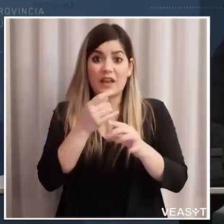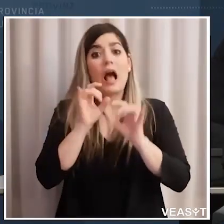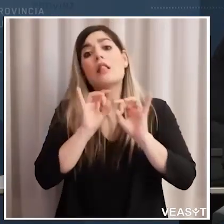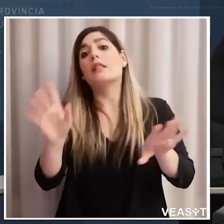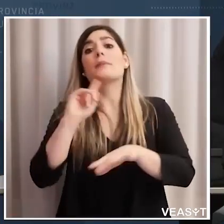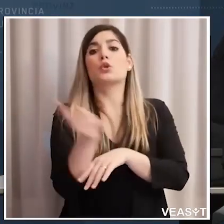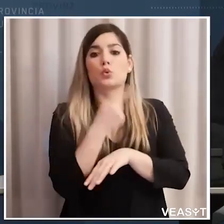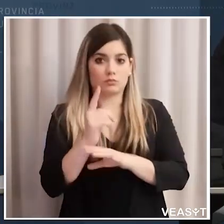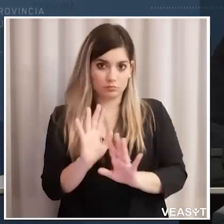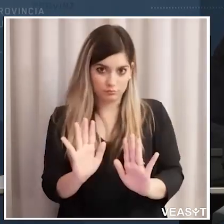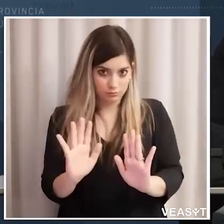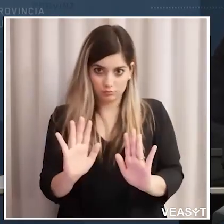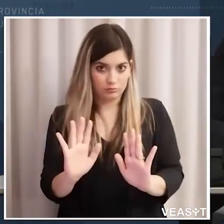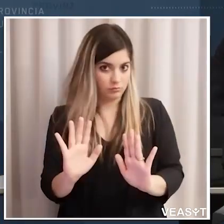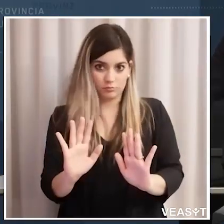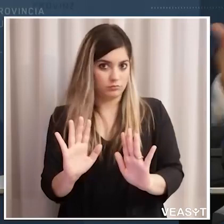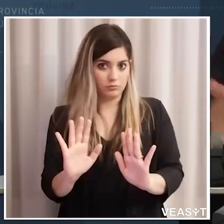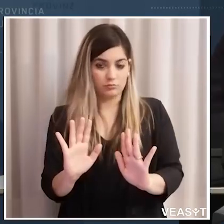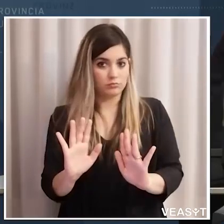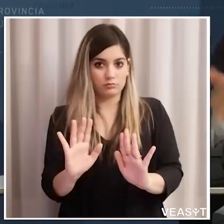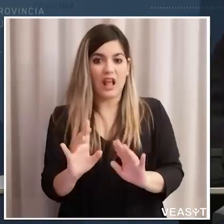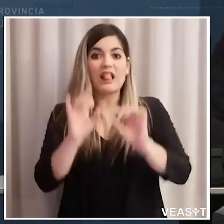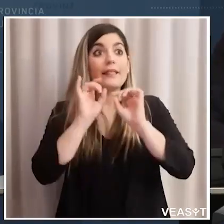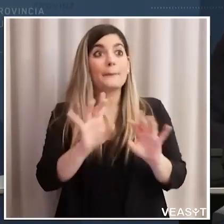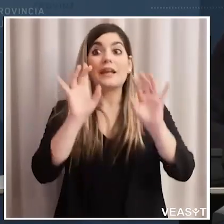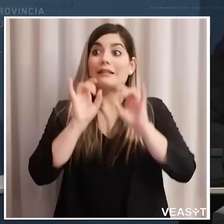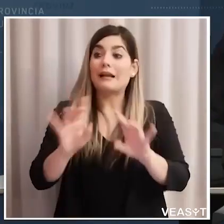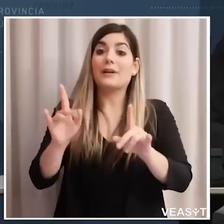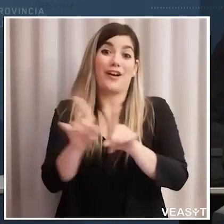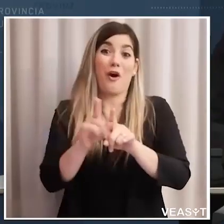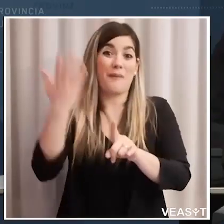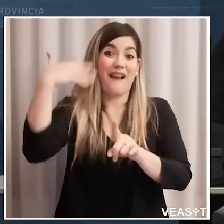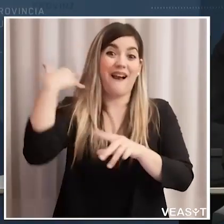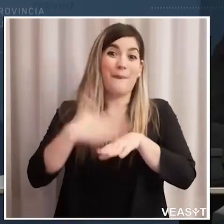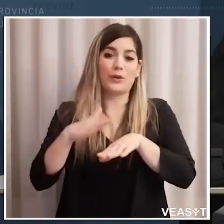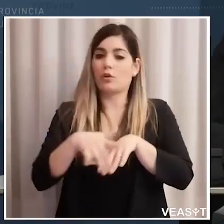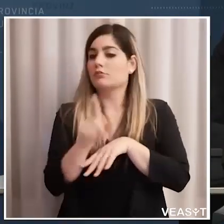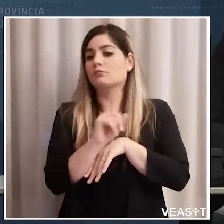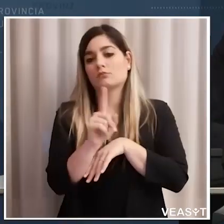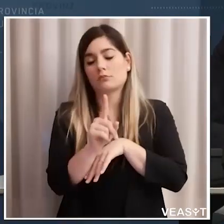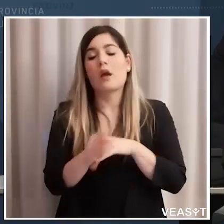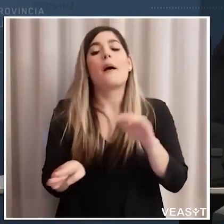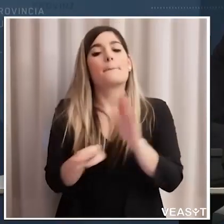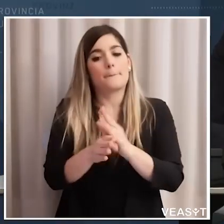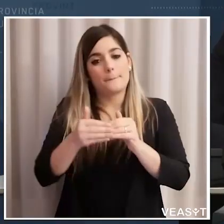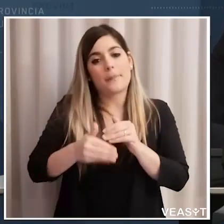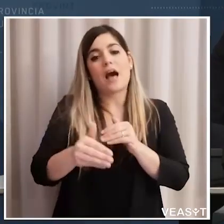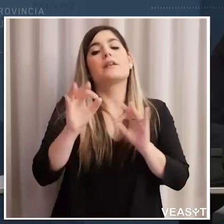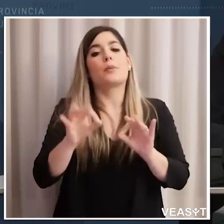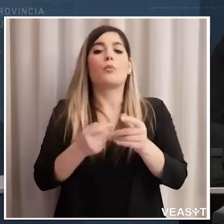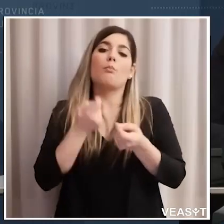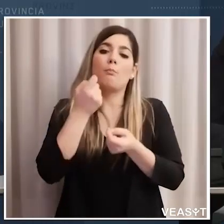tutti, non si parte con le libertà che purtroppo eravamo abituati, si parte in maniera graduale, ma per